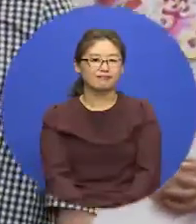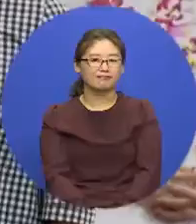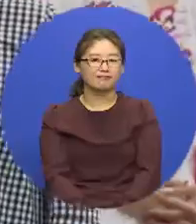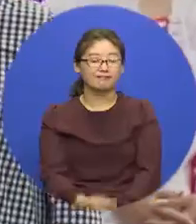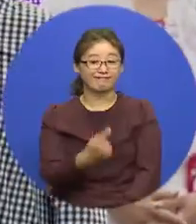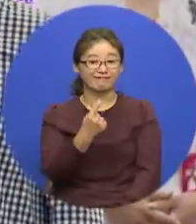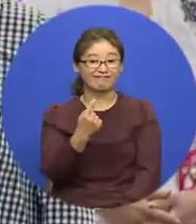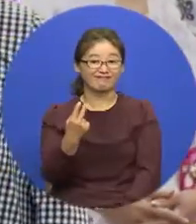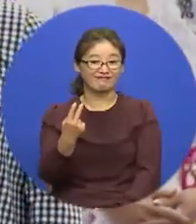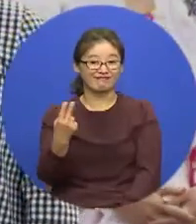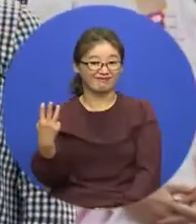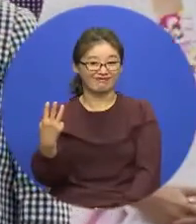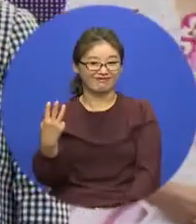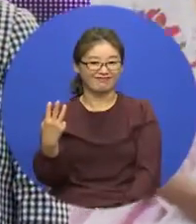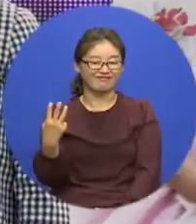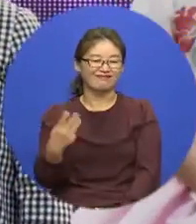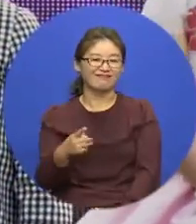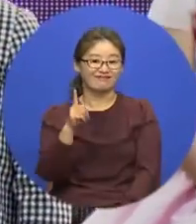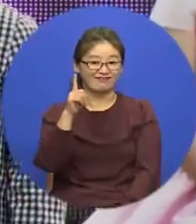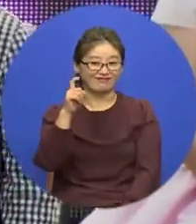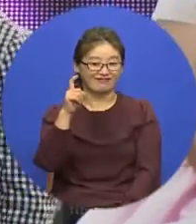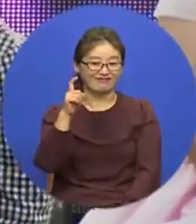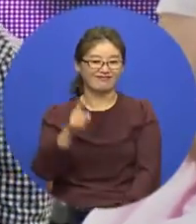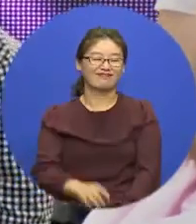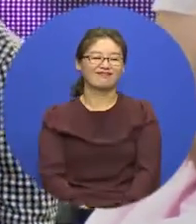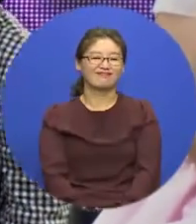자, 하나, 둘, 셋.